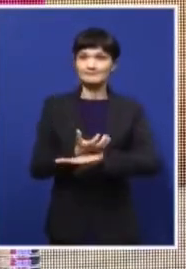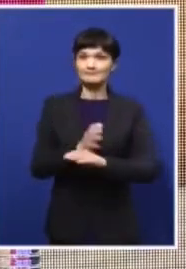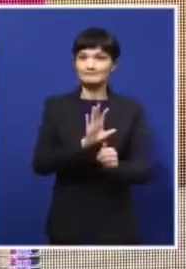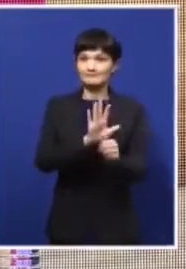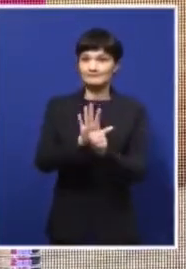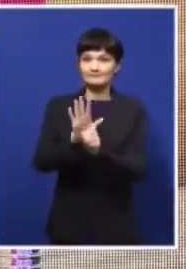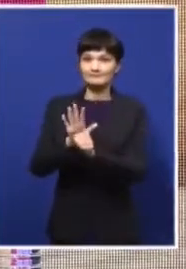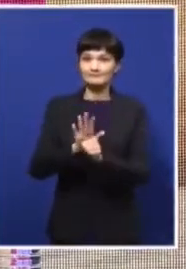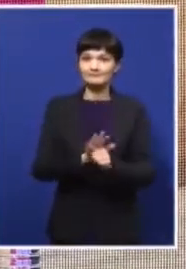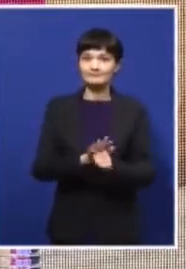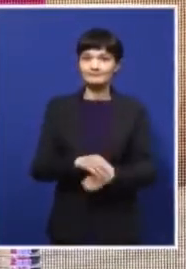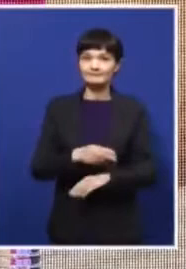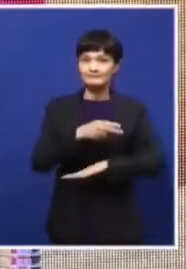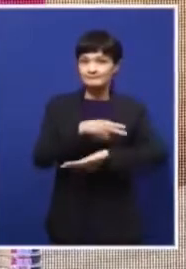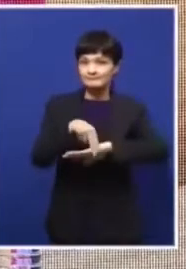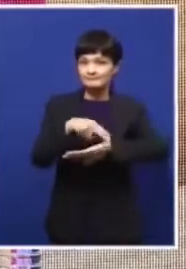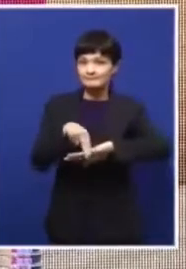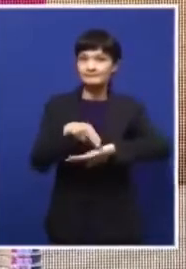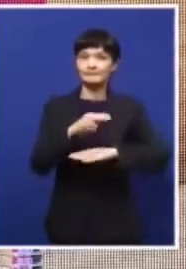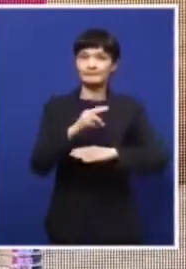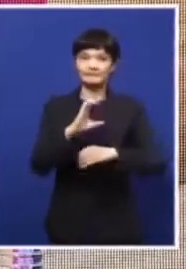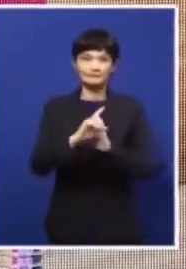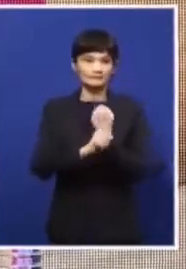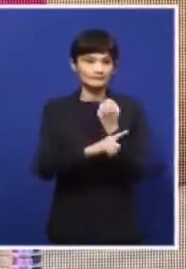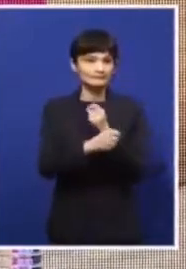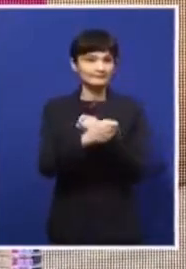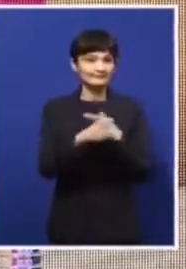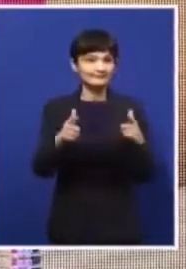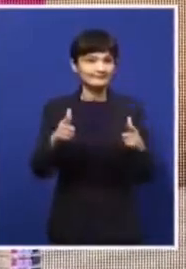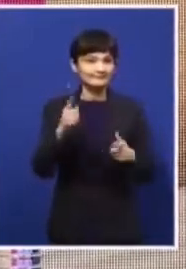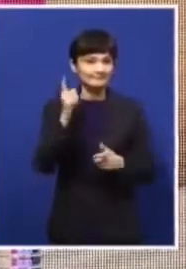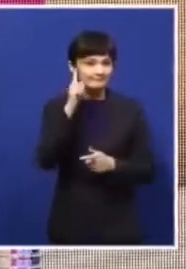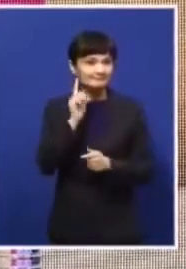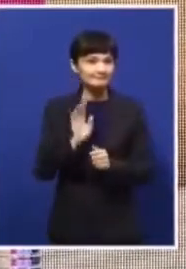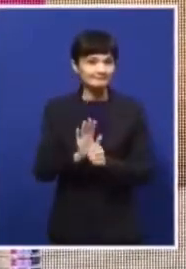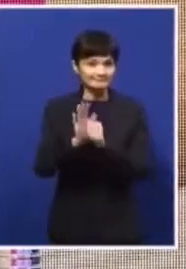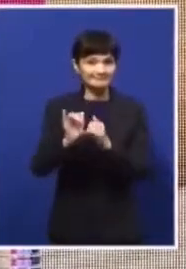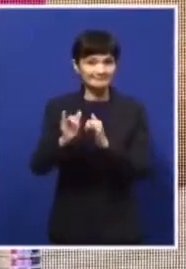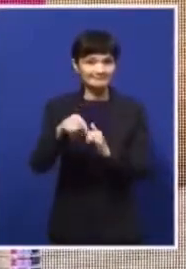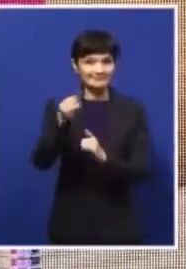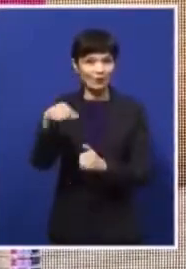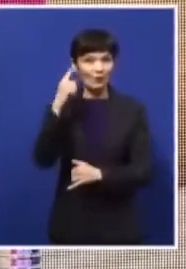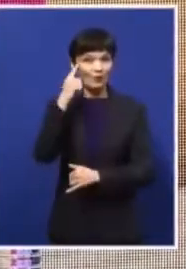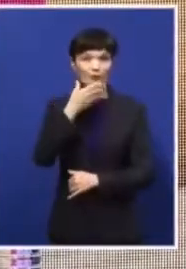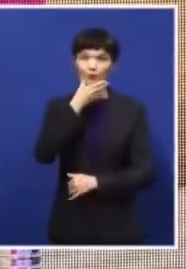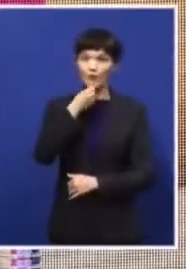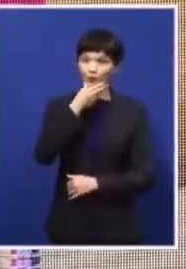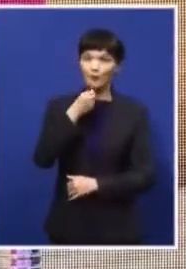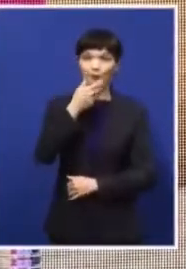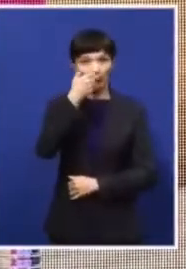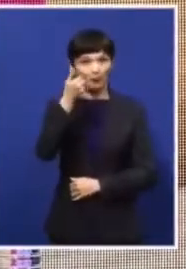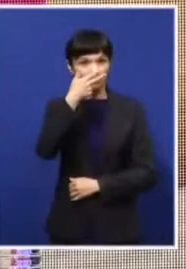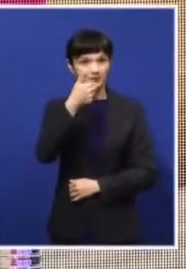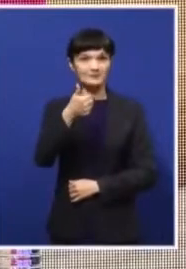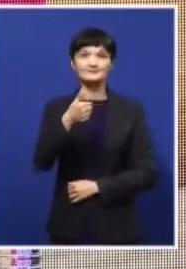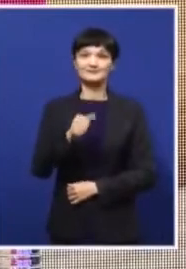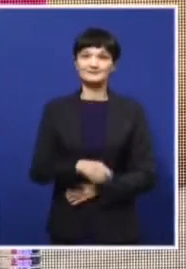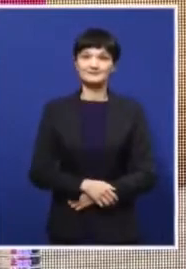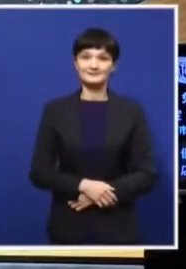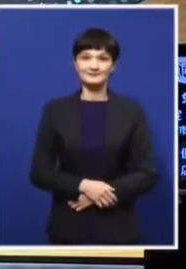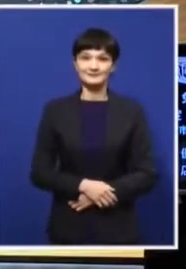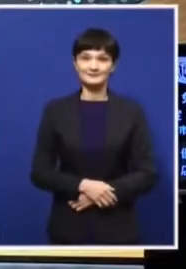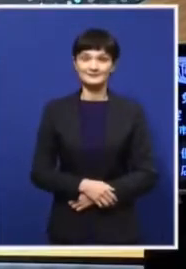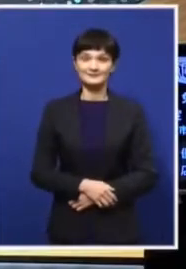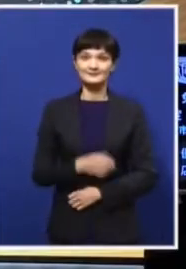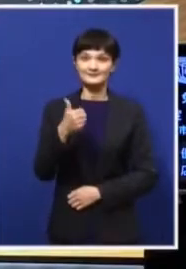这个各种方式哈、来让持卡人觉得用很幸福的方式来做这样的消费。以上报告。 好，